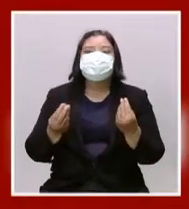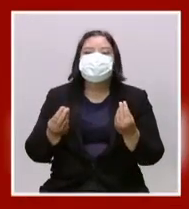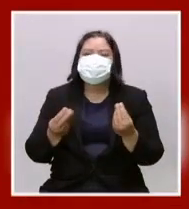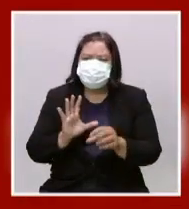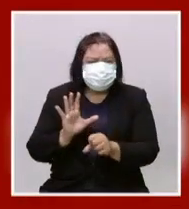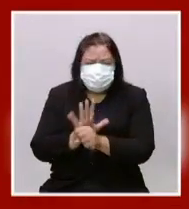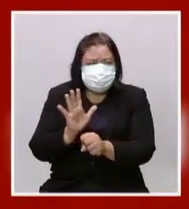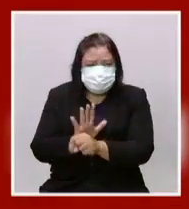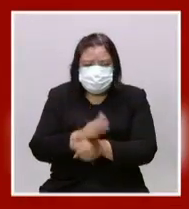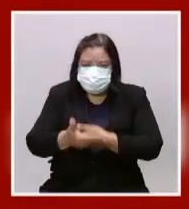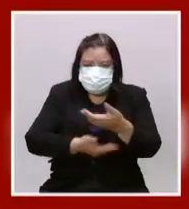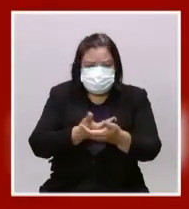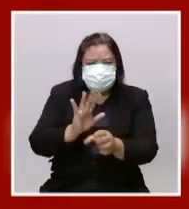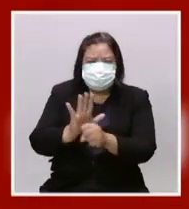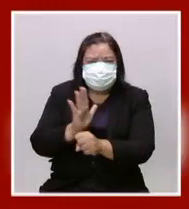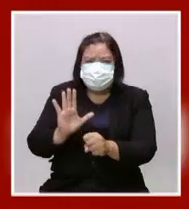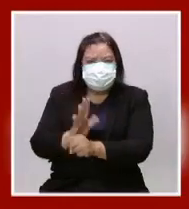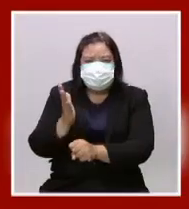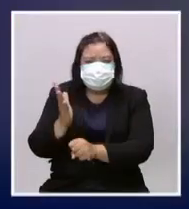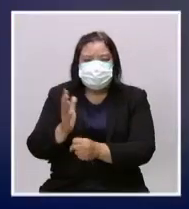การจำหน่ายให้กับประชาชนค่ะ